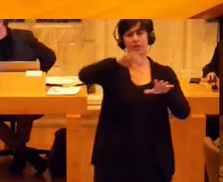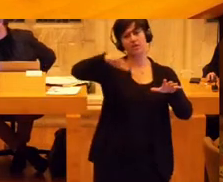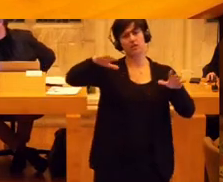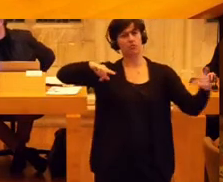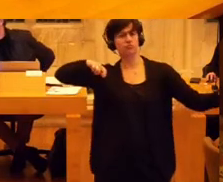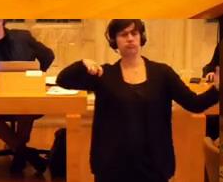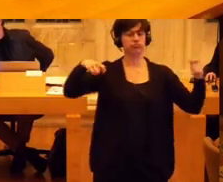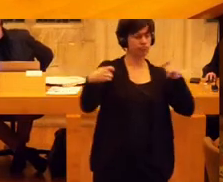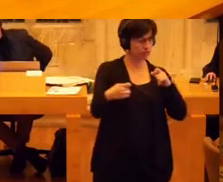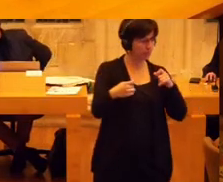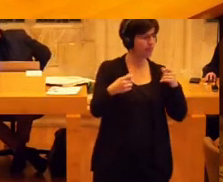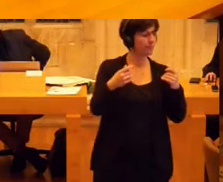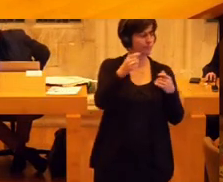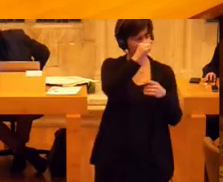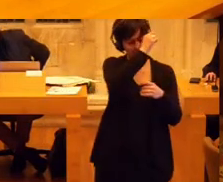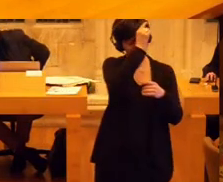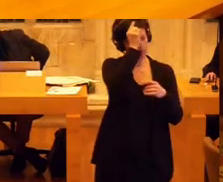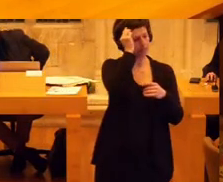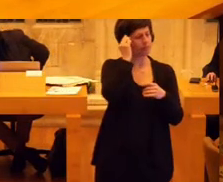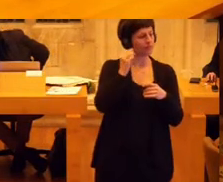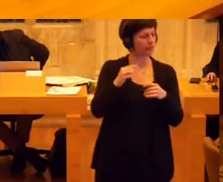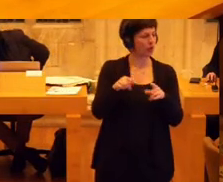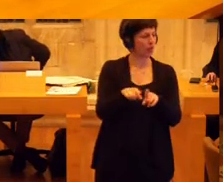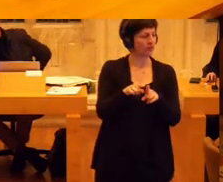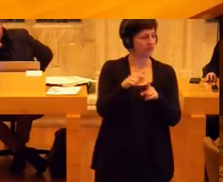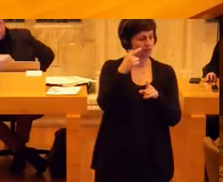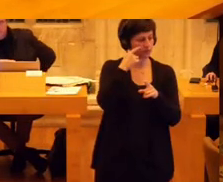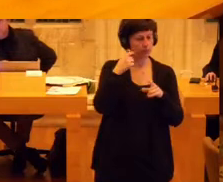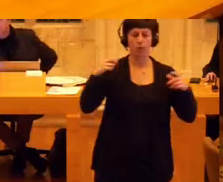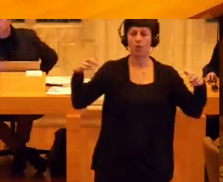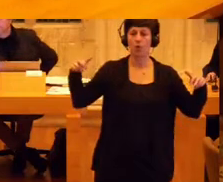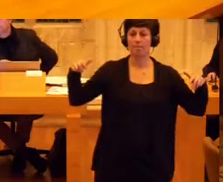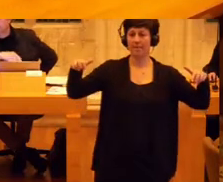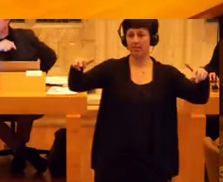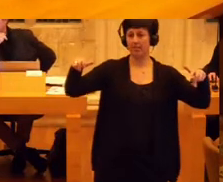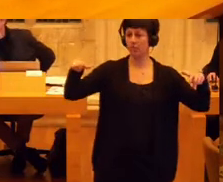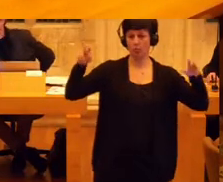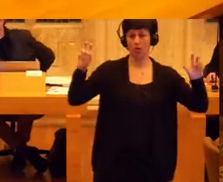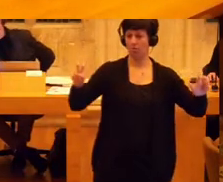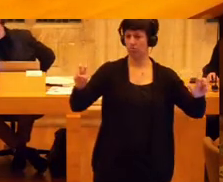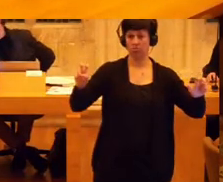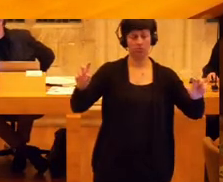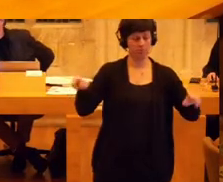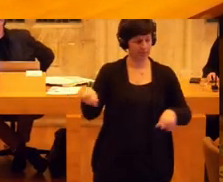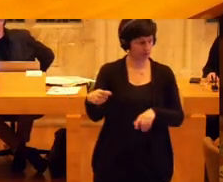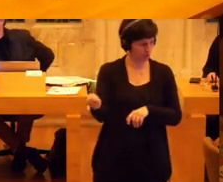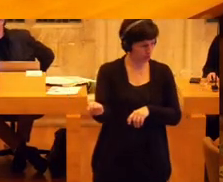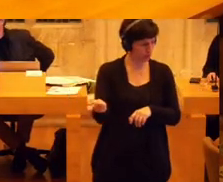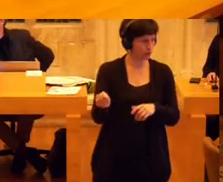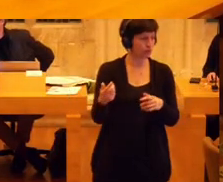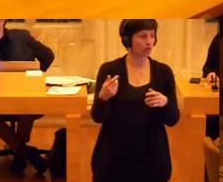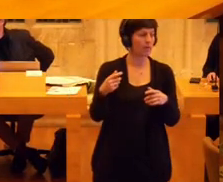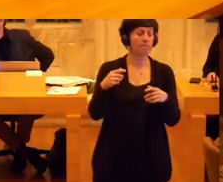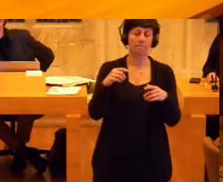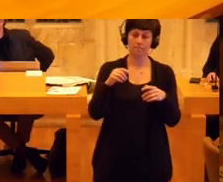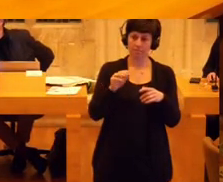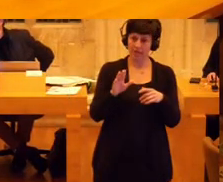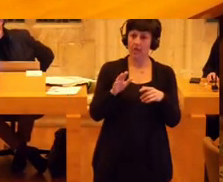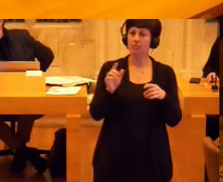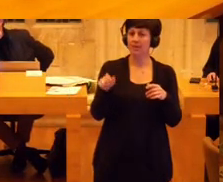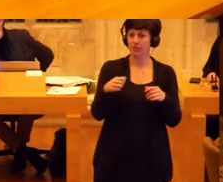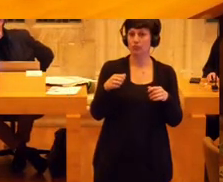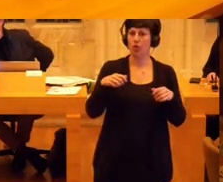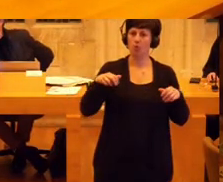rue. Et puis les continuités piétonnes qui ont été bien sûr préservées avec une place importante